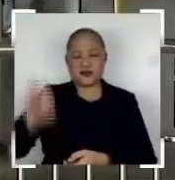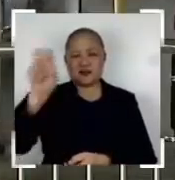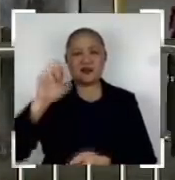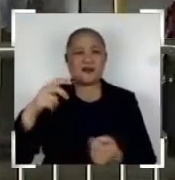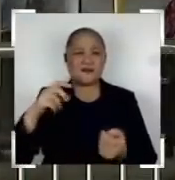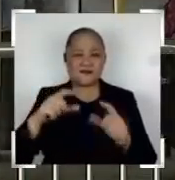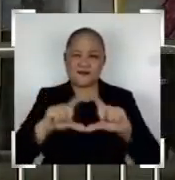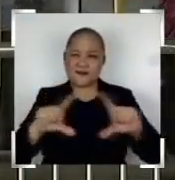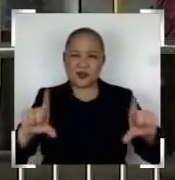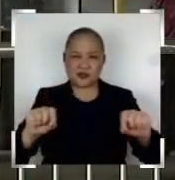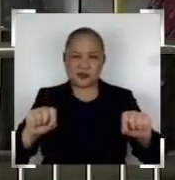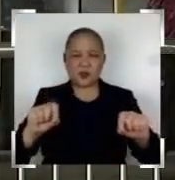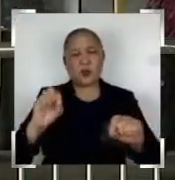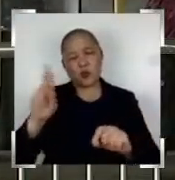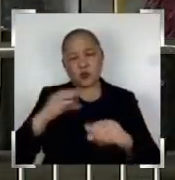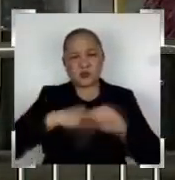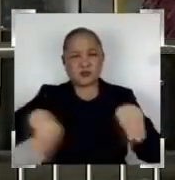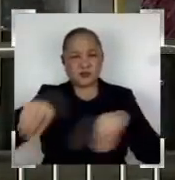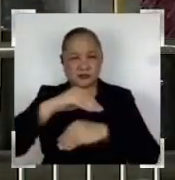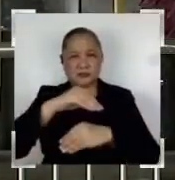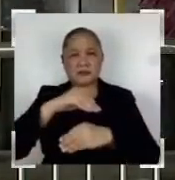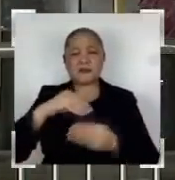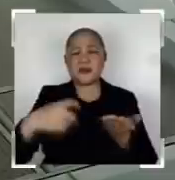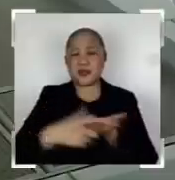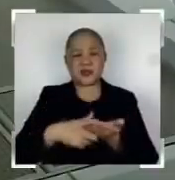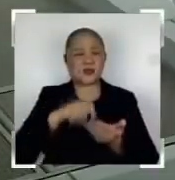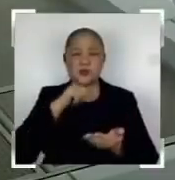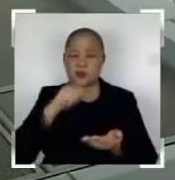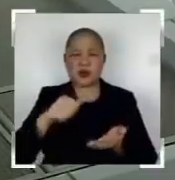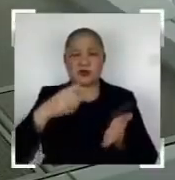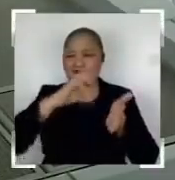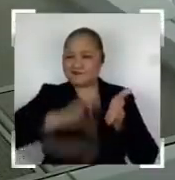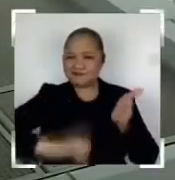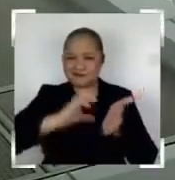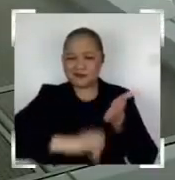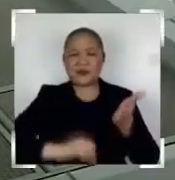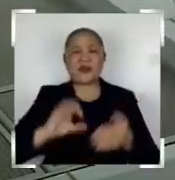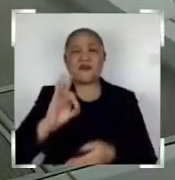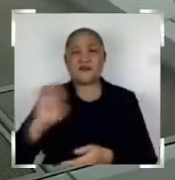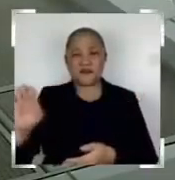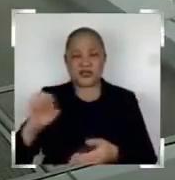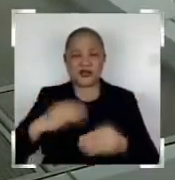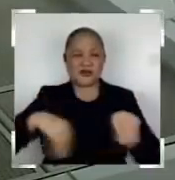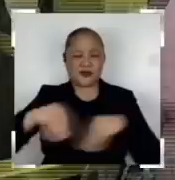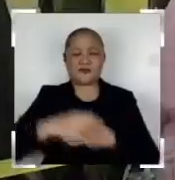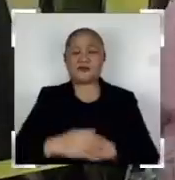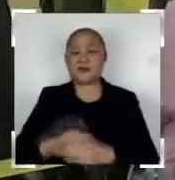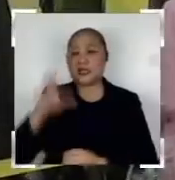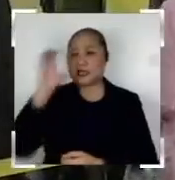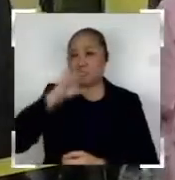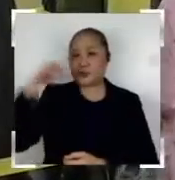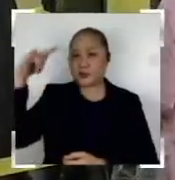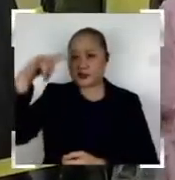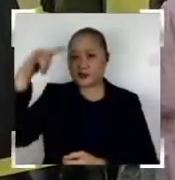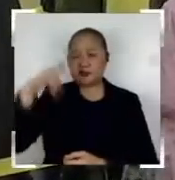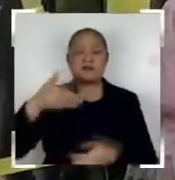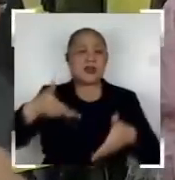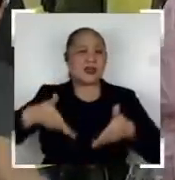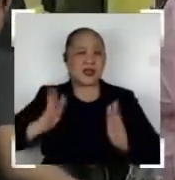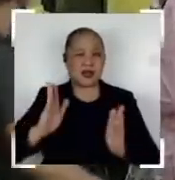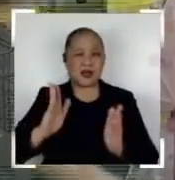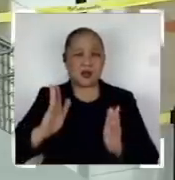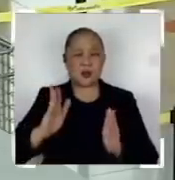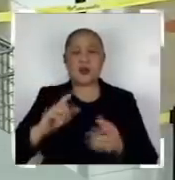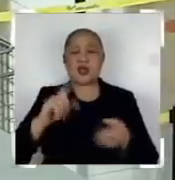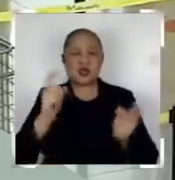ang ticket na walang kinakaltas na refund service fee. Ang Cebu Pacific naman, papayagan ding i-rebook ang biyahe sa loob ng